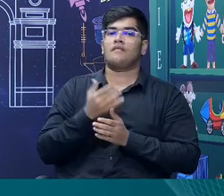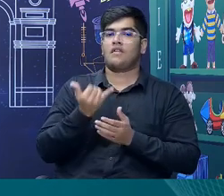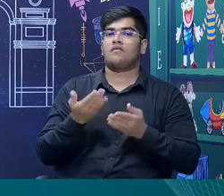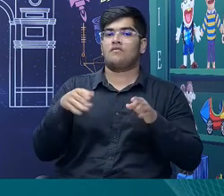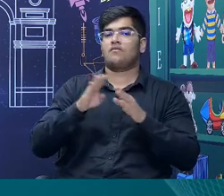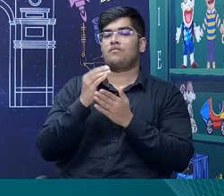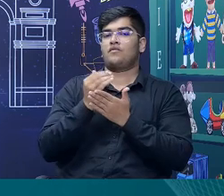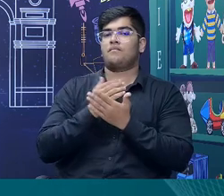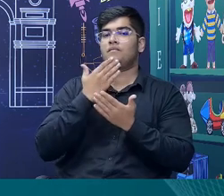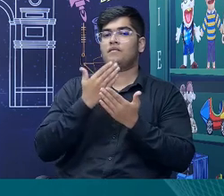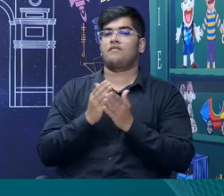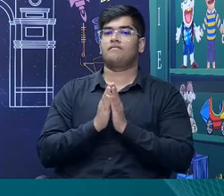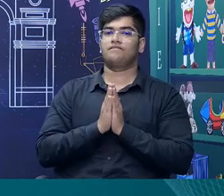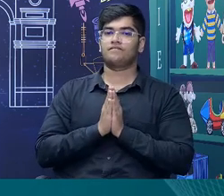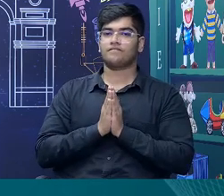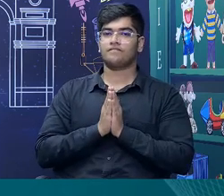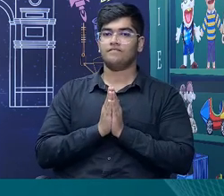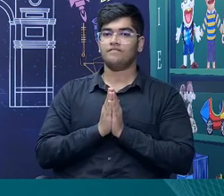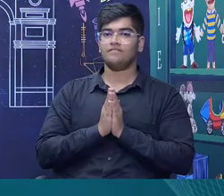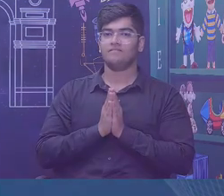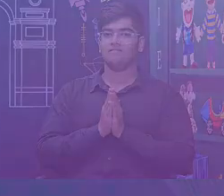मुझे दीजिए इजाजत नमस्कार